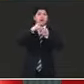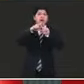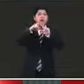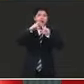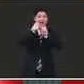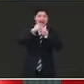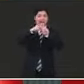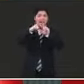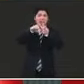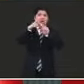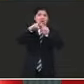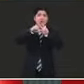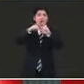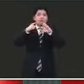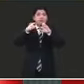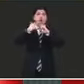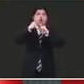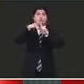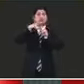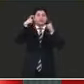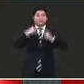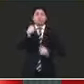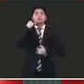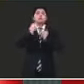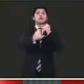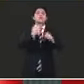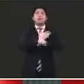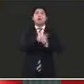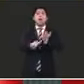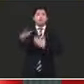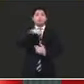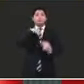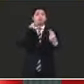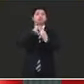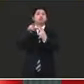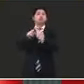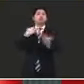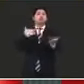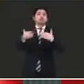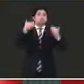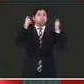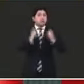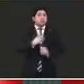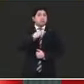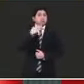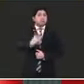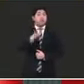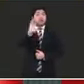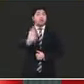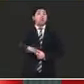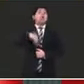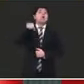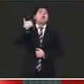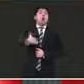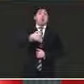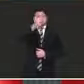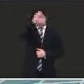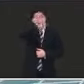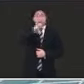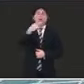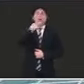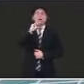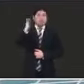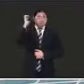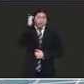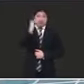portu ziyaret eden vatandaşlarımızla da hasbihal etme imkanı bulduk daha sonra Türkiye Gençlik Vakfı